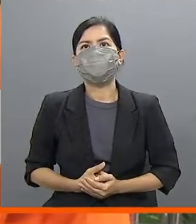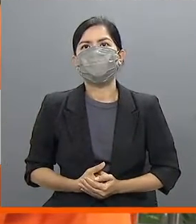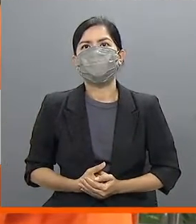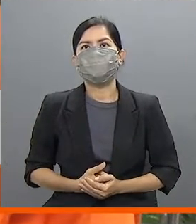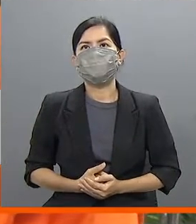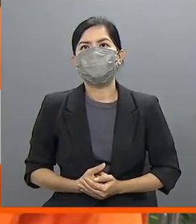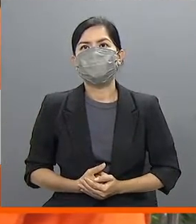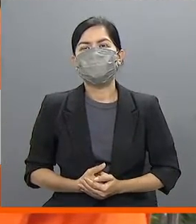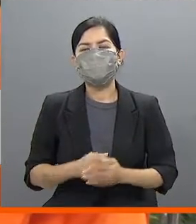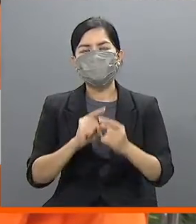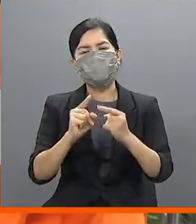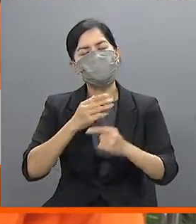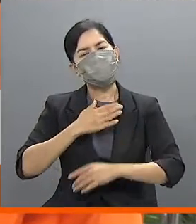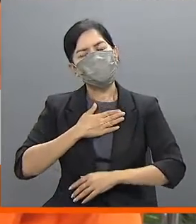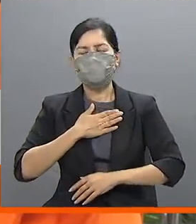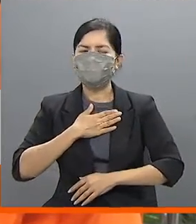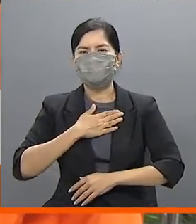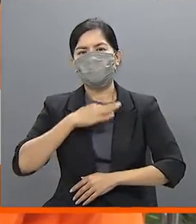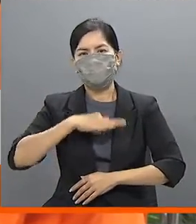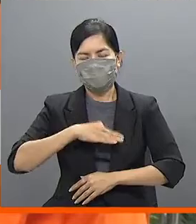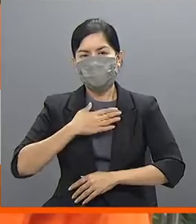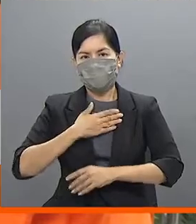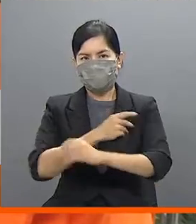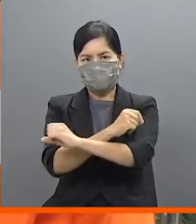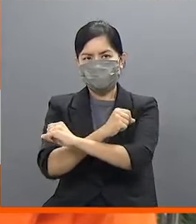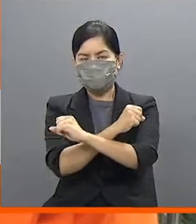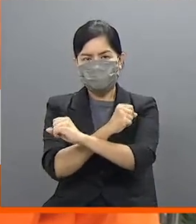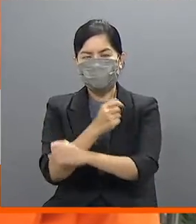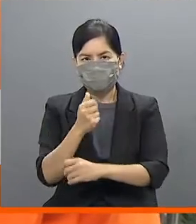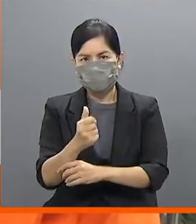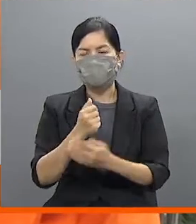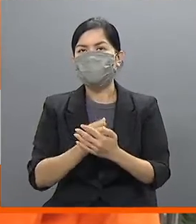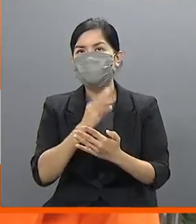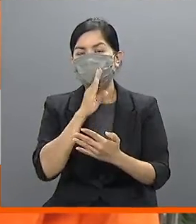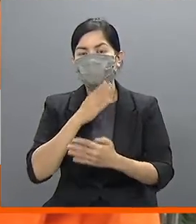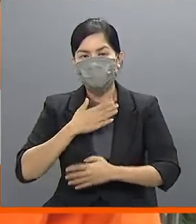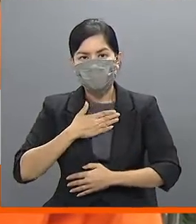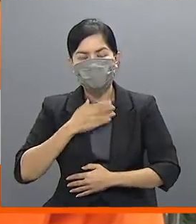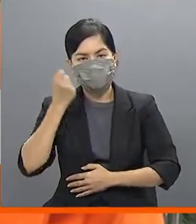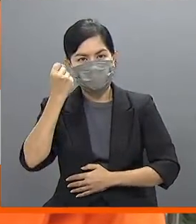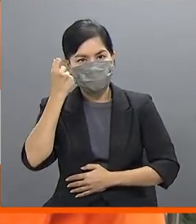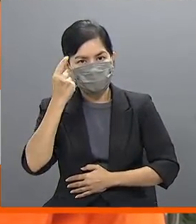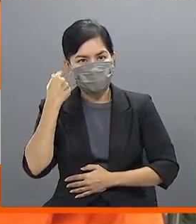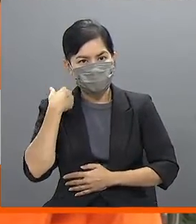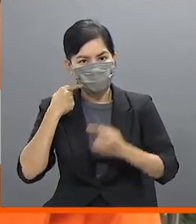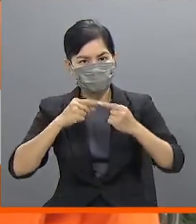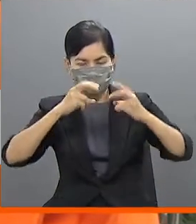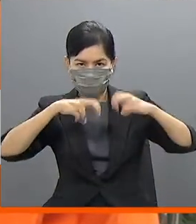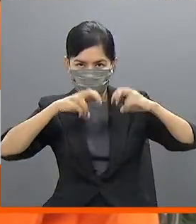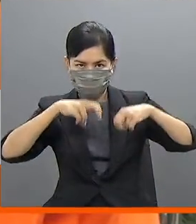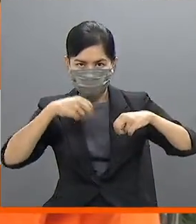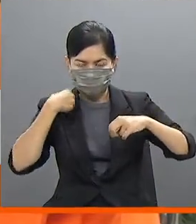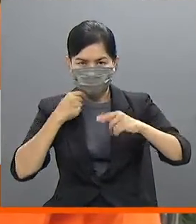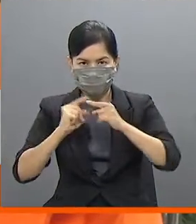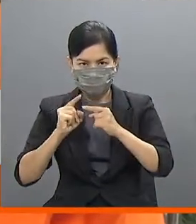ใจก็ก็เราสามารถป้องกันได้ถ้าเรามีการศึกษาแนวทางปฏิบัติต่างๆวิธีการป้องกัน